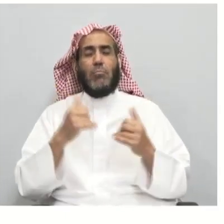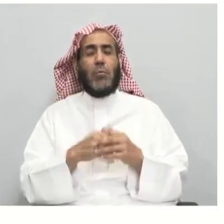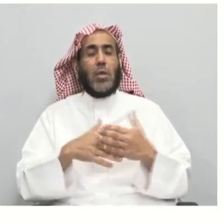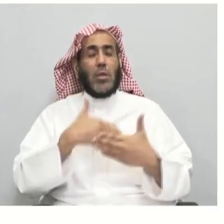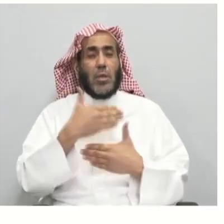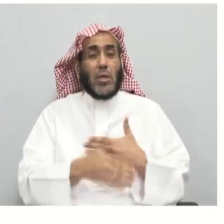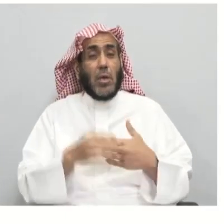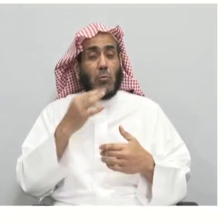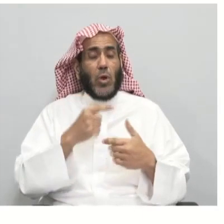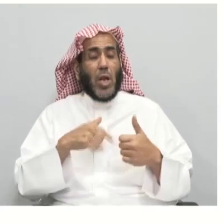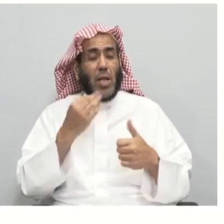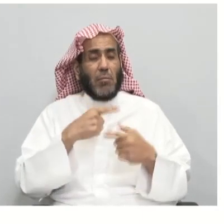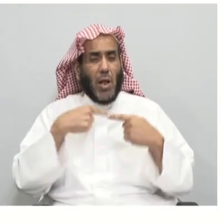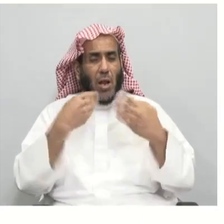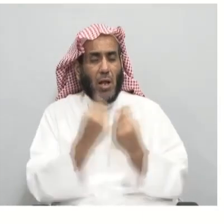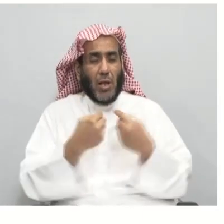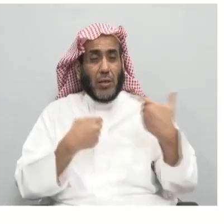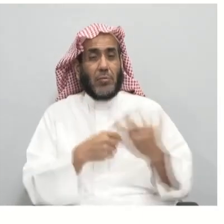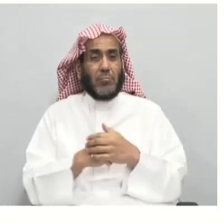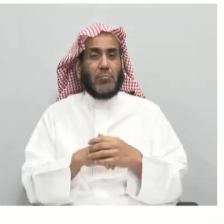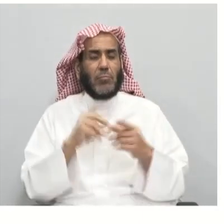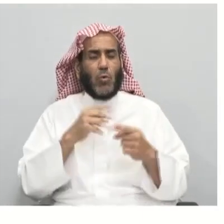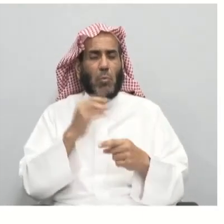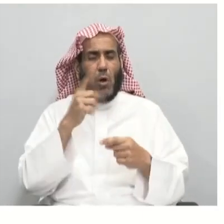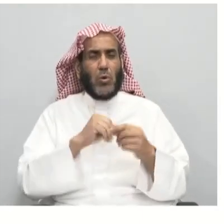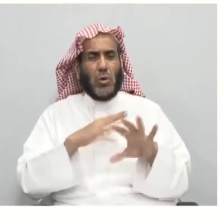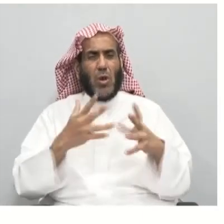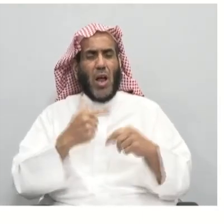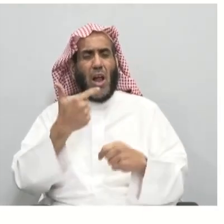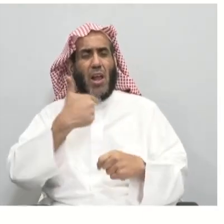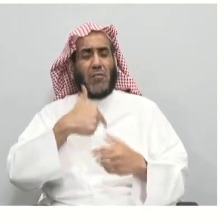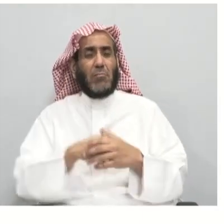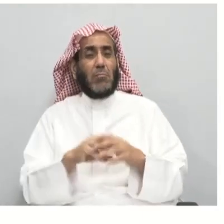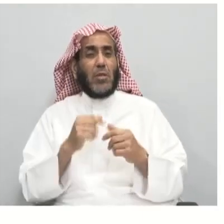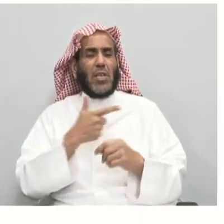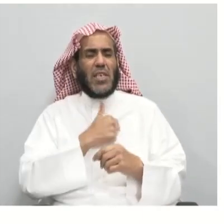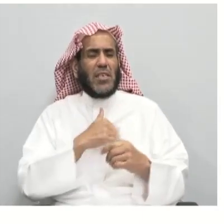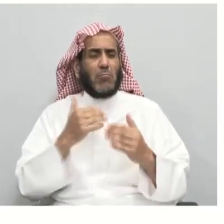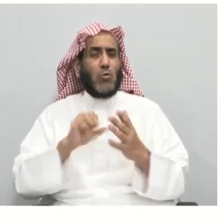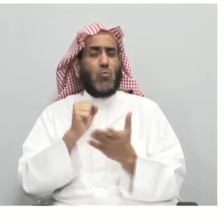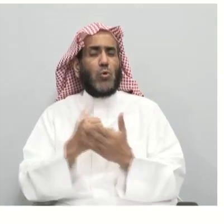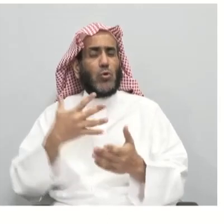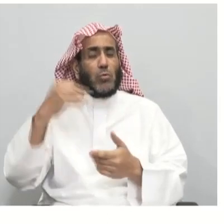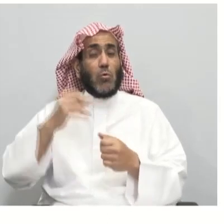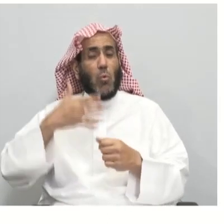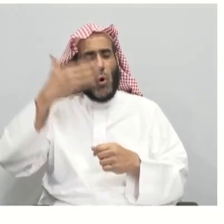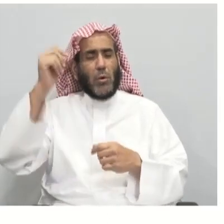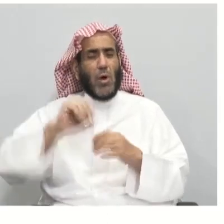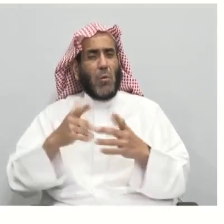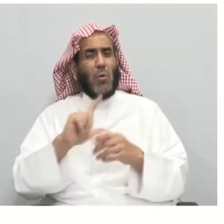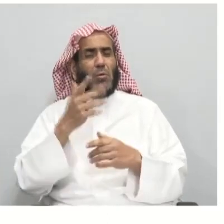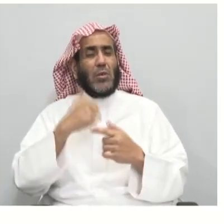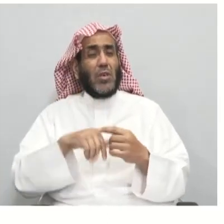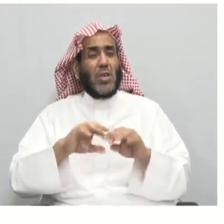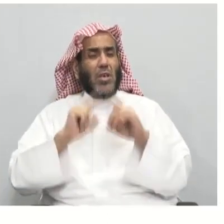بدء الحديث مع الاخرين يكون بقول شيء عن نفسي مثلا اسمي منصبي وخبرتي او بقول